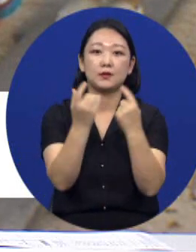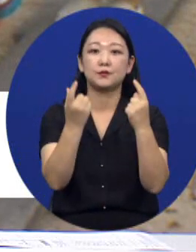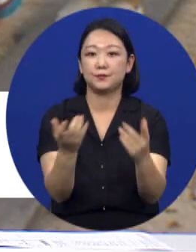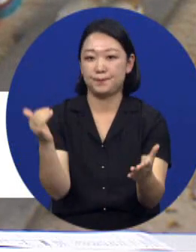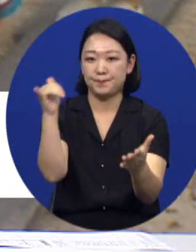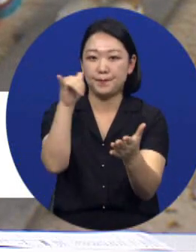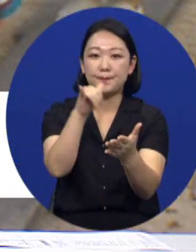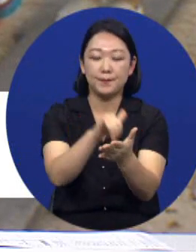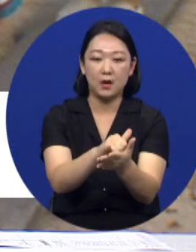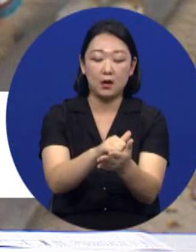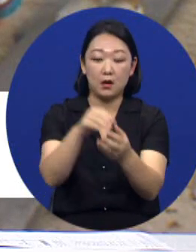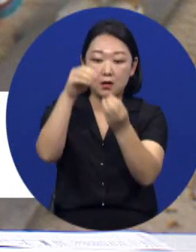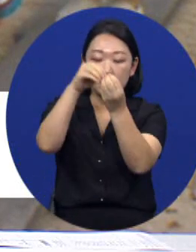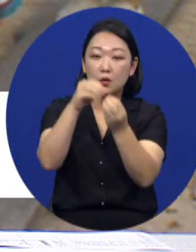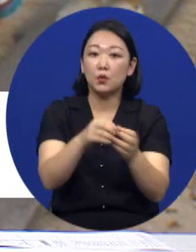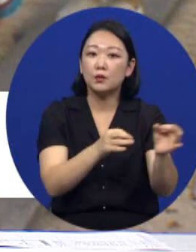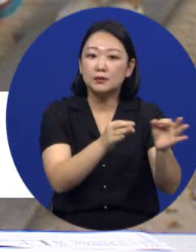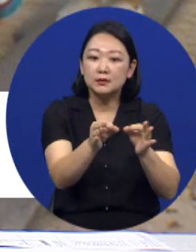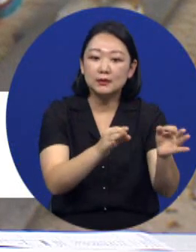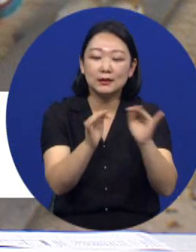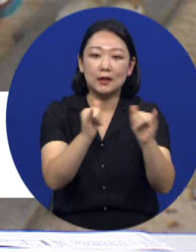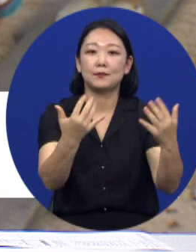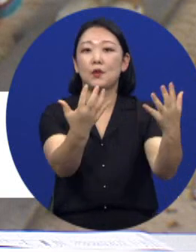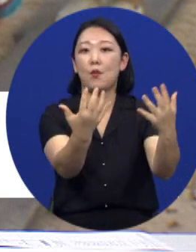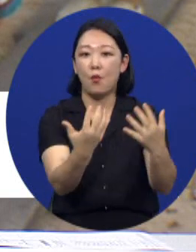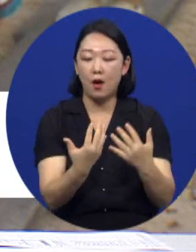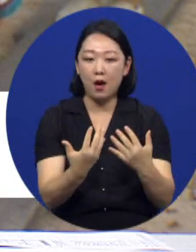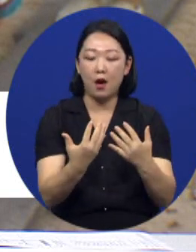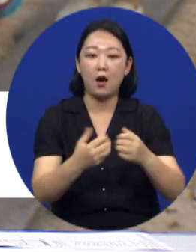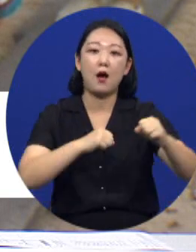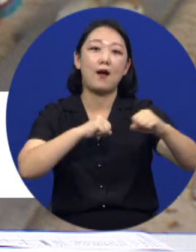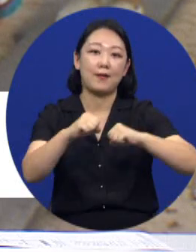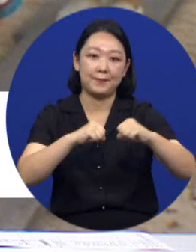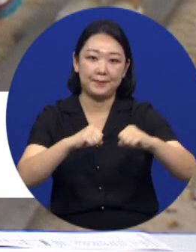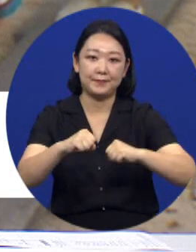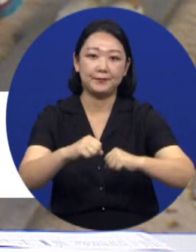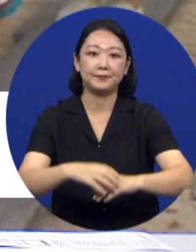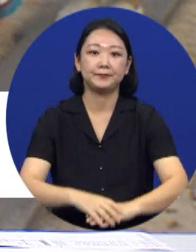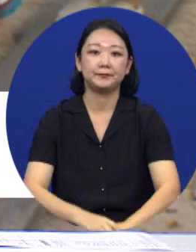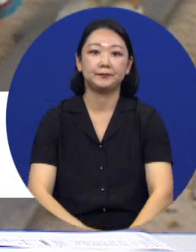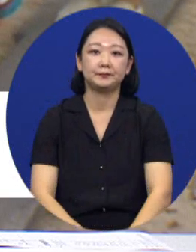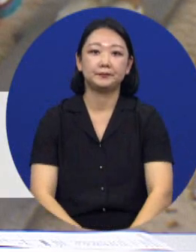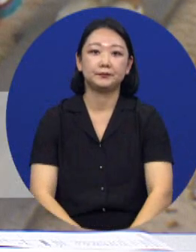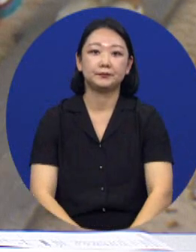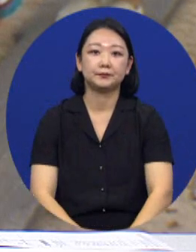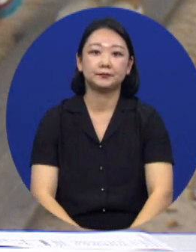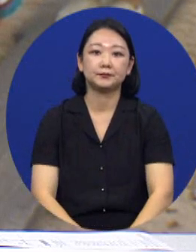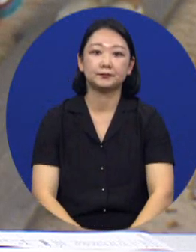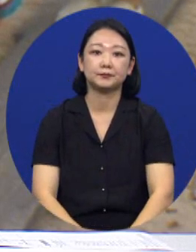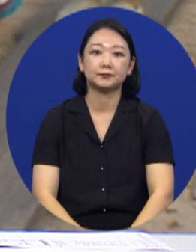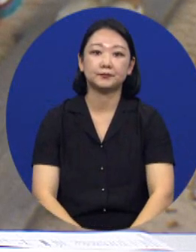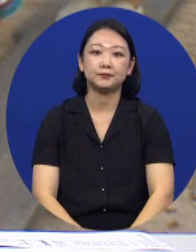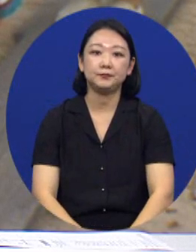들어왔습니다. 전통시장에도 사람들이 몰리면서 모처럼 활기를 띠었습니다. 권혁태 기자가